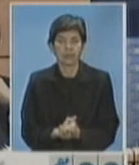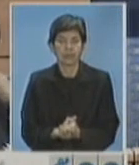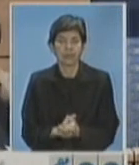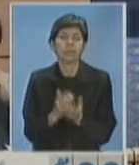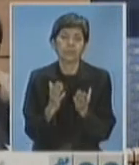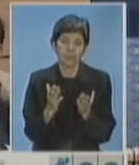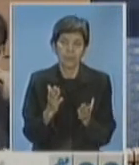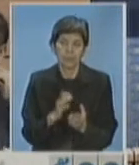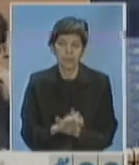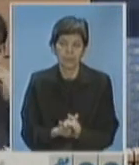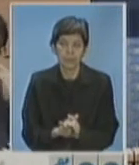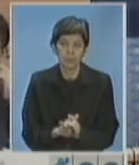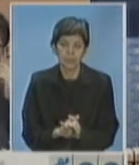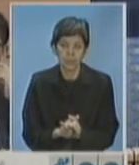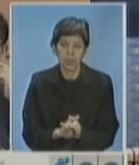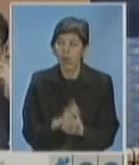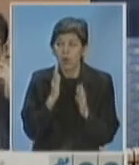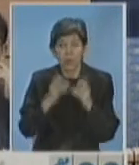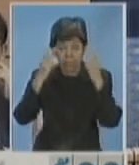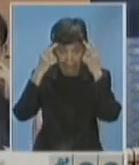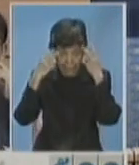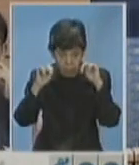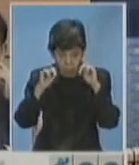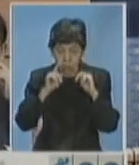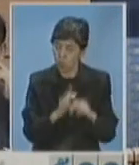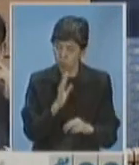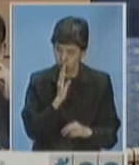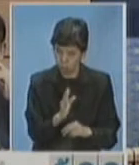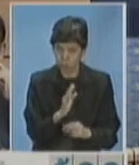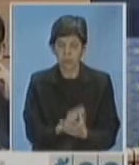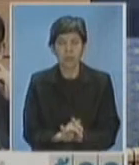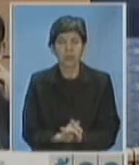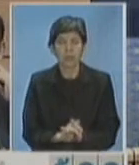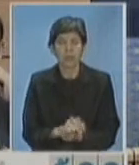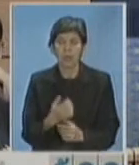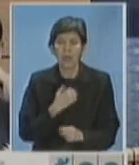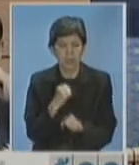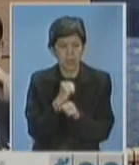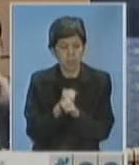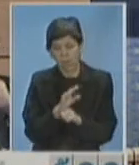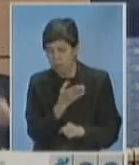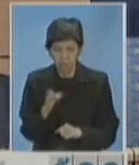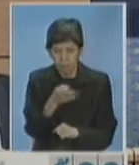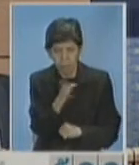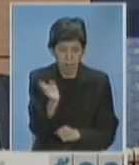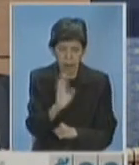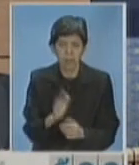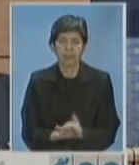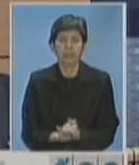ท่านประธานครับคนเป็นนายกรัฐมนตรีต้องตรงไปตรงมาครับอย่าได้คดไปคดมาเหมือนแม่